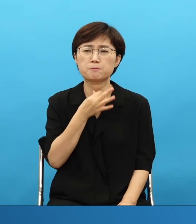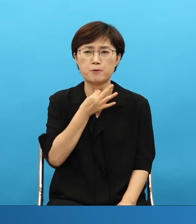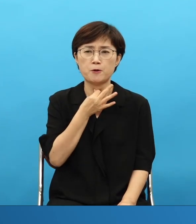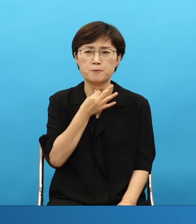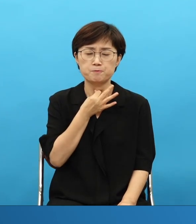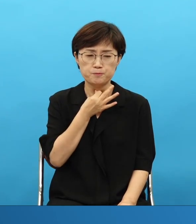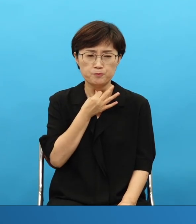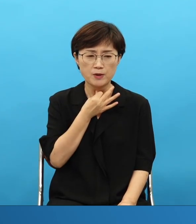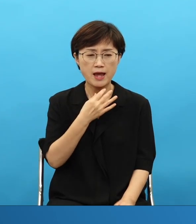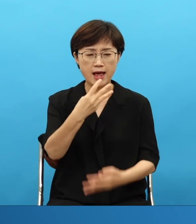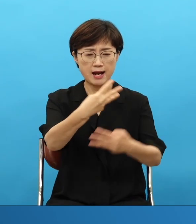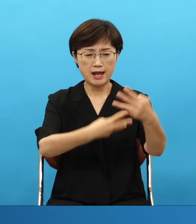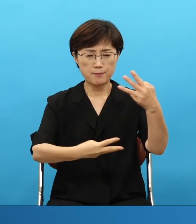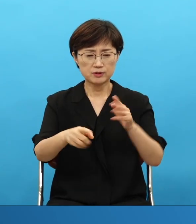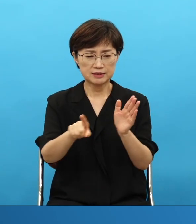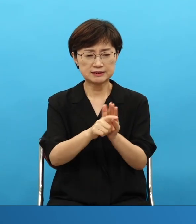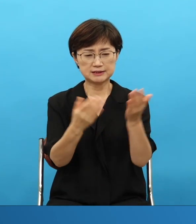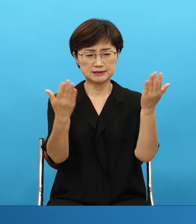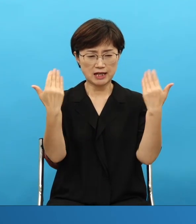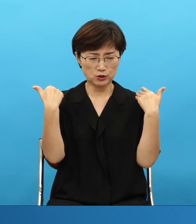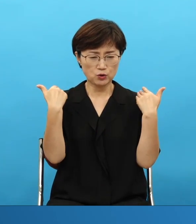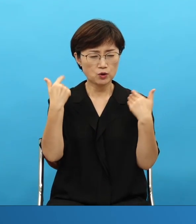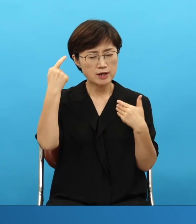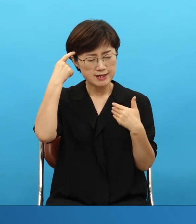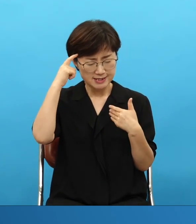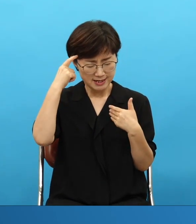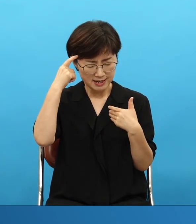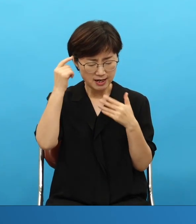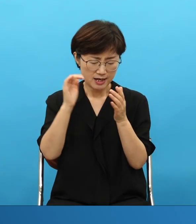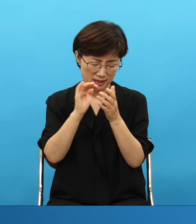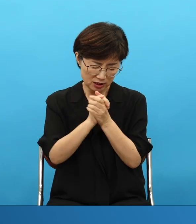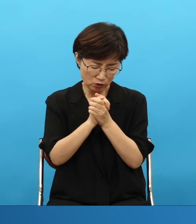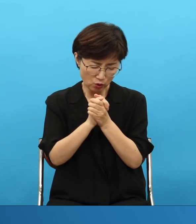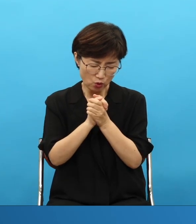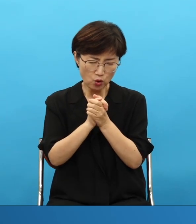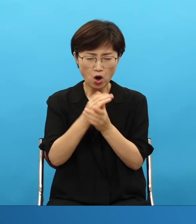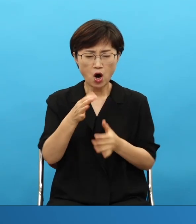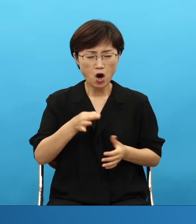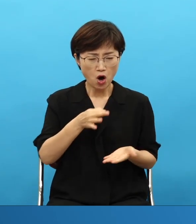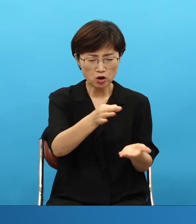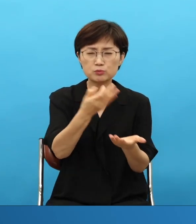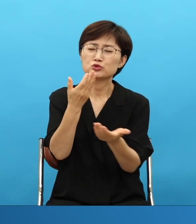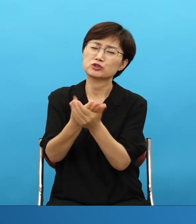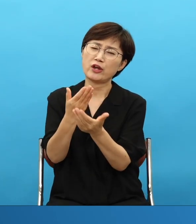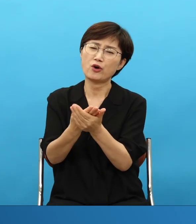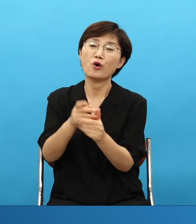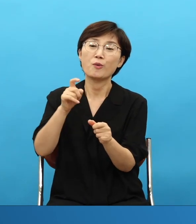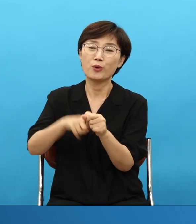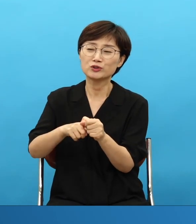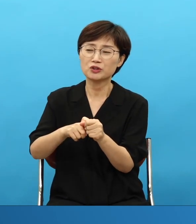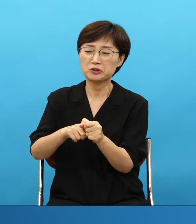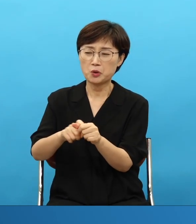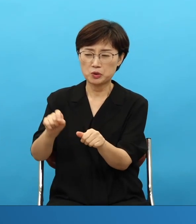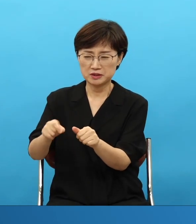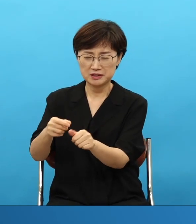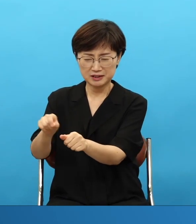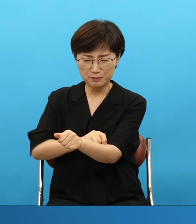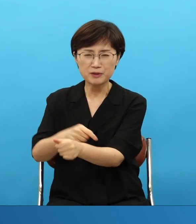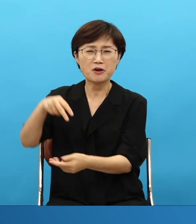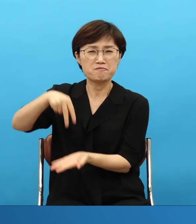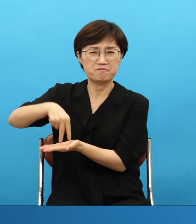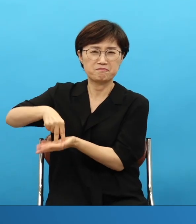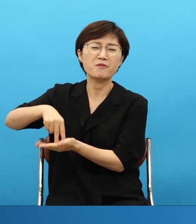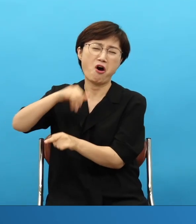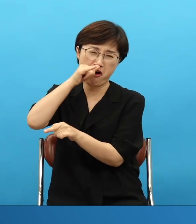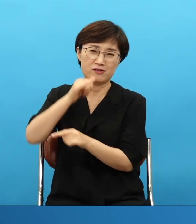신경 써서 헌금해 주세요 이런 뜻이에요. And so our figures, like Pastor Sotesang, they don't have to come here, but they're saying,